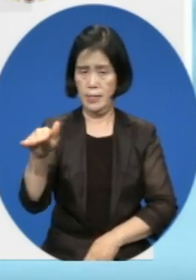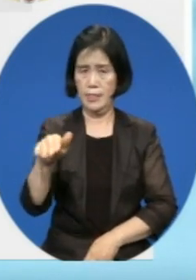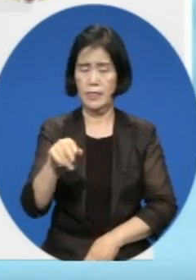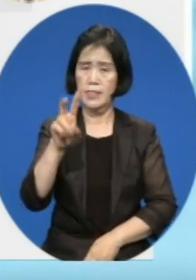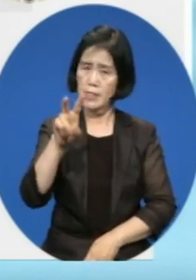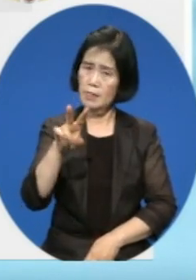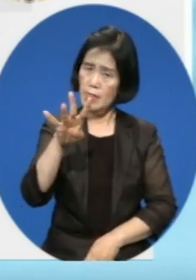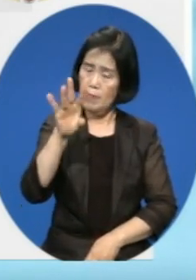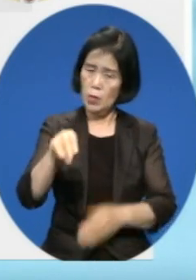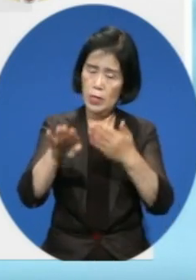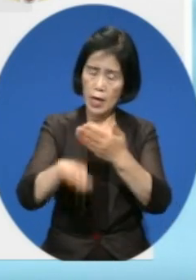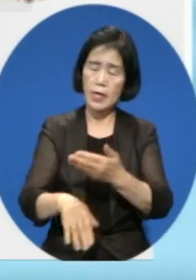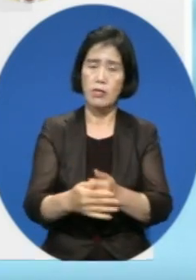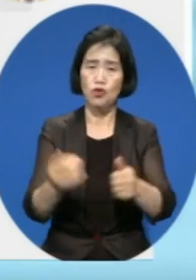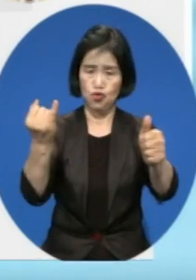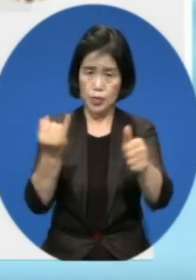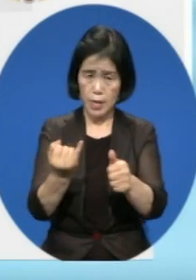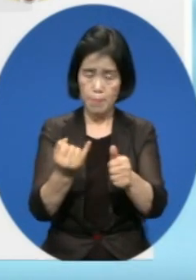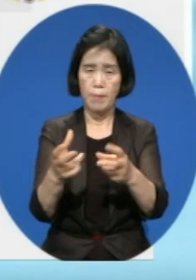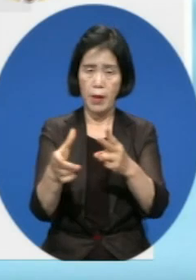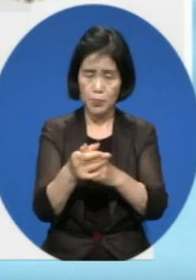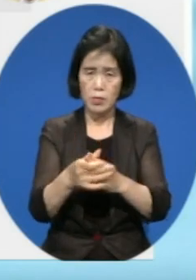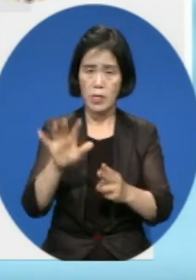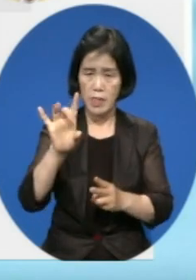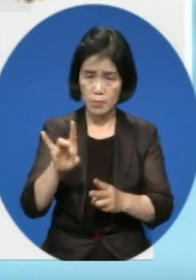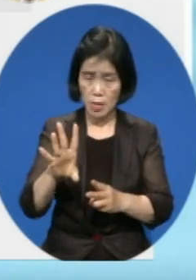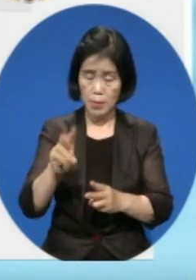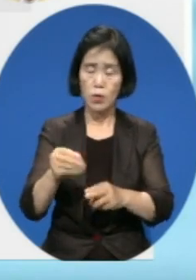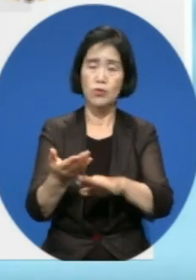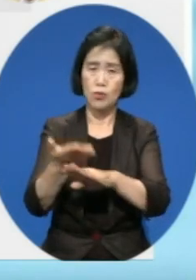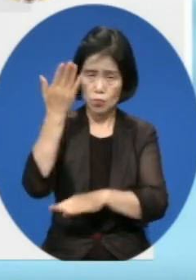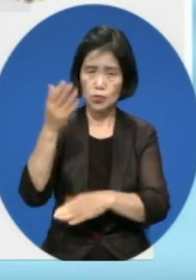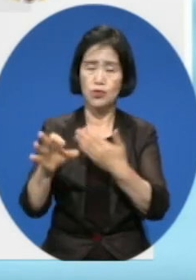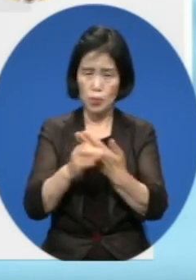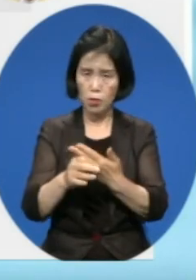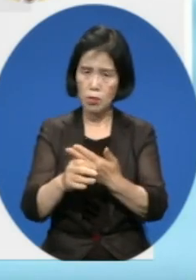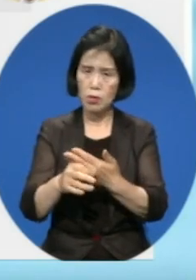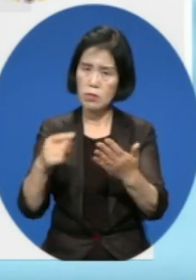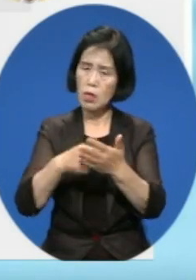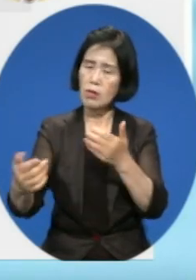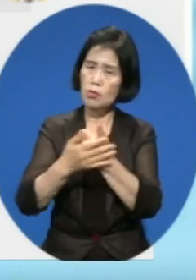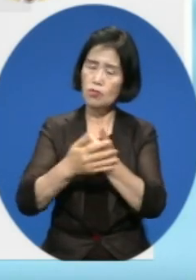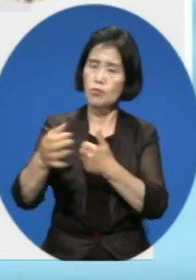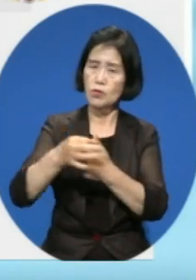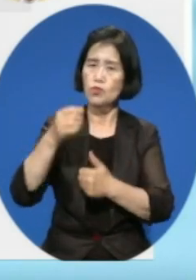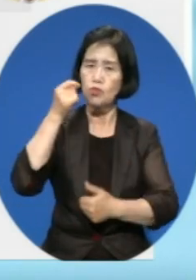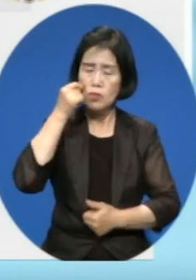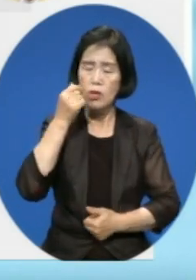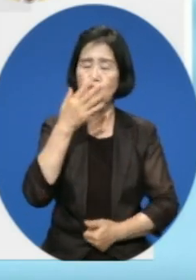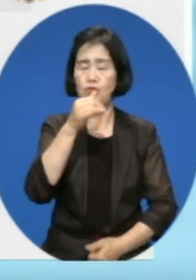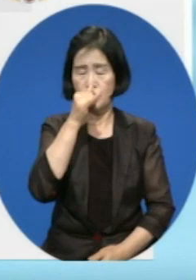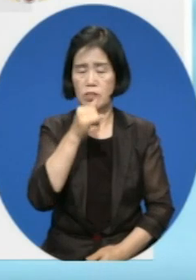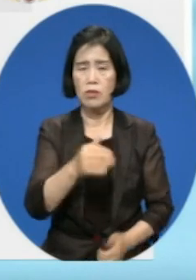몇천 원 정도가. 게, 그렇죠. 네. 그러니까 두 사람을 합해서 한 24만 원이 넘으면은 불행하게도 못 버는 사태가 일단 발생을 한다는 얘기죠. 그 전에